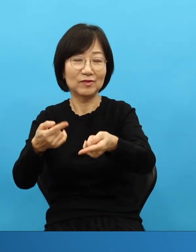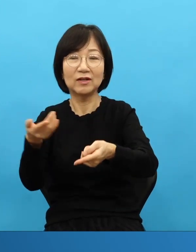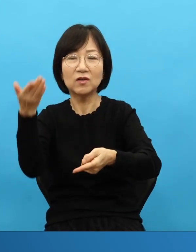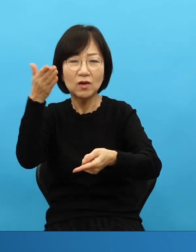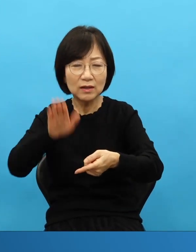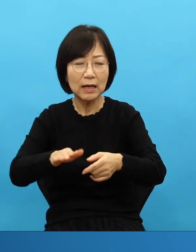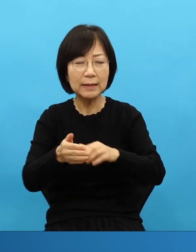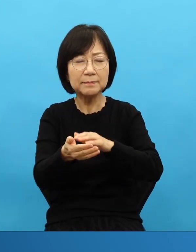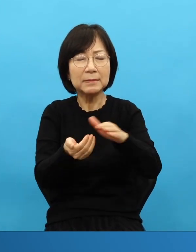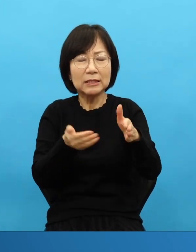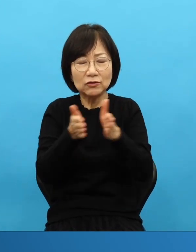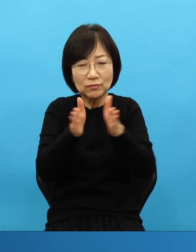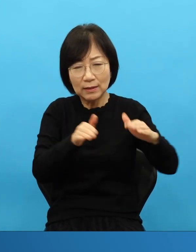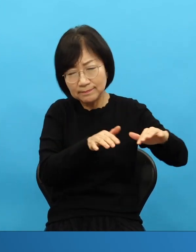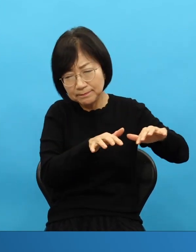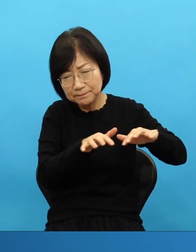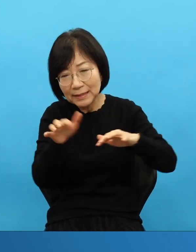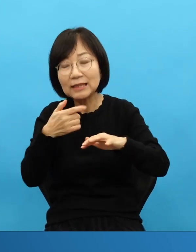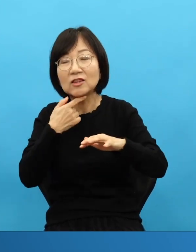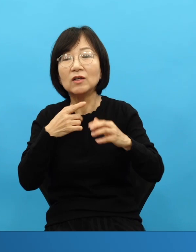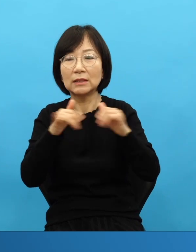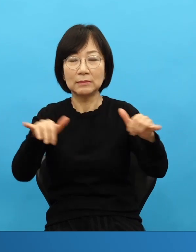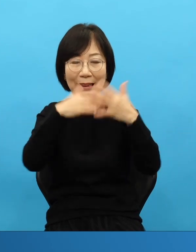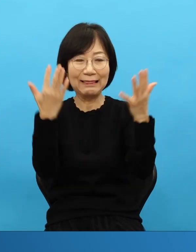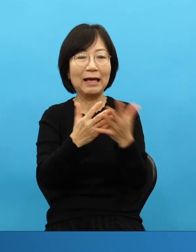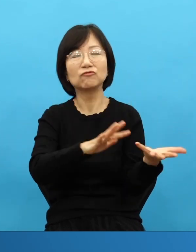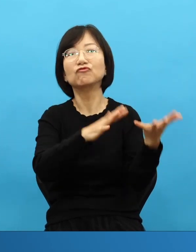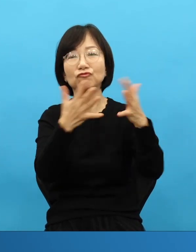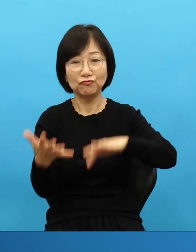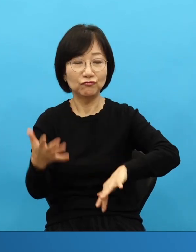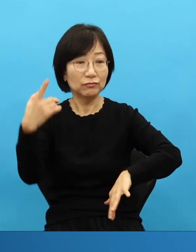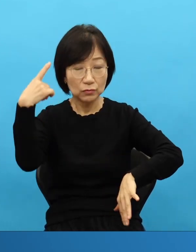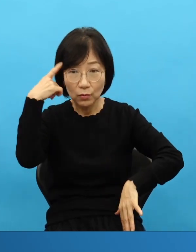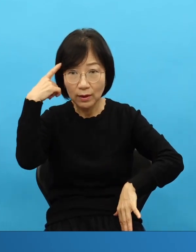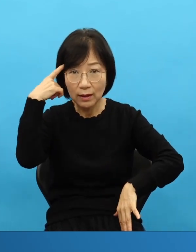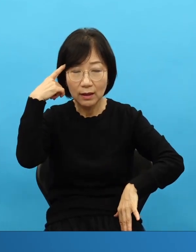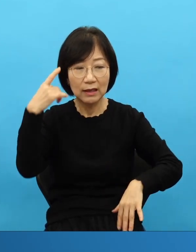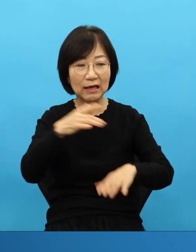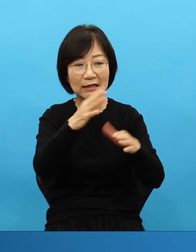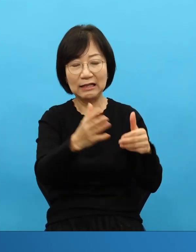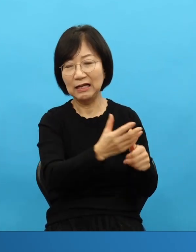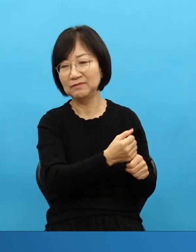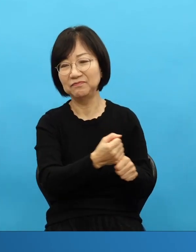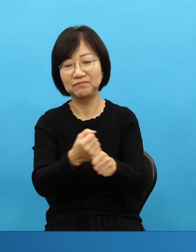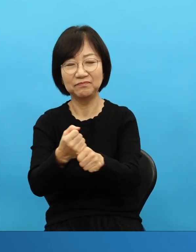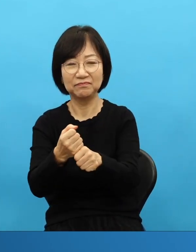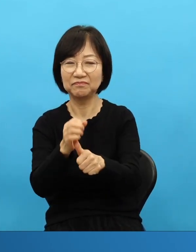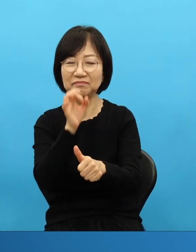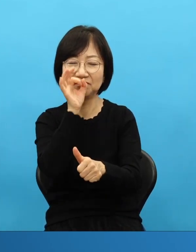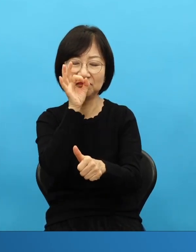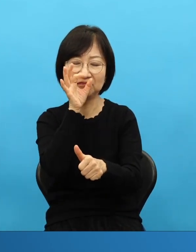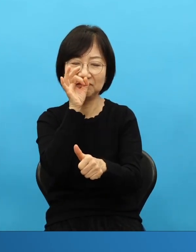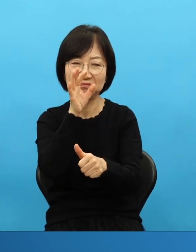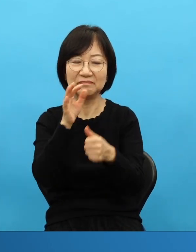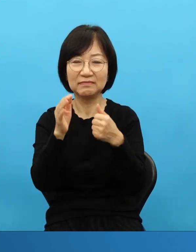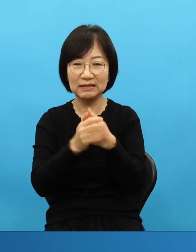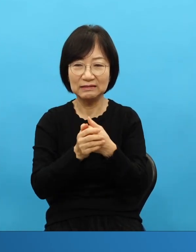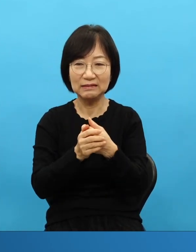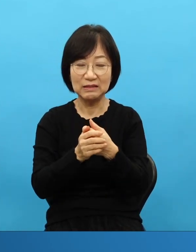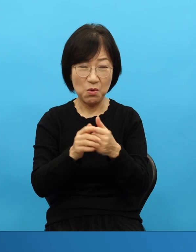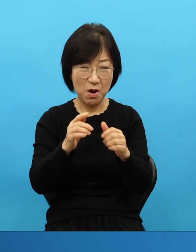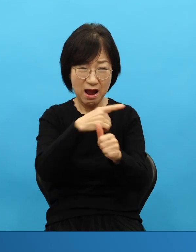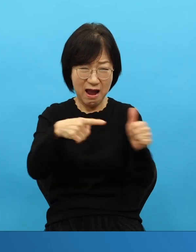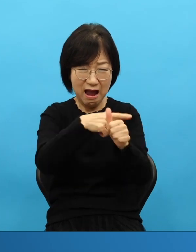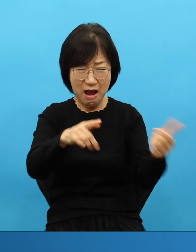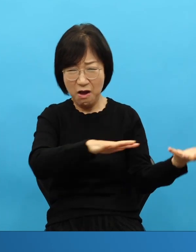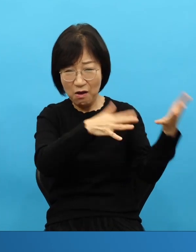그 사람들을 데리고 들어가면 안 돼. Then he could not take those people into Canaan. 한 목에 죽이면 안 되니까 살살 하나씩. But he 들어갔잖아요. couldn't kill them off all at once,